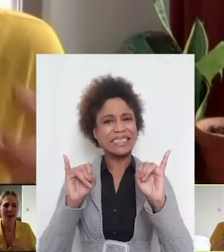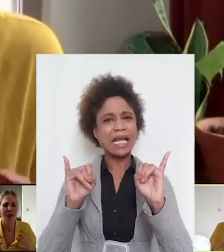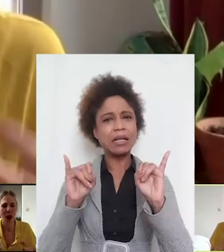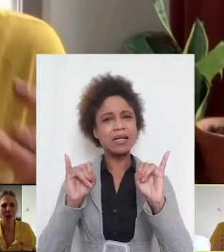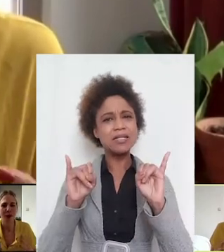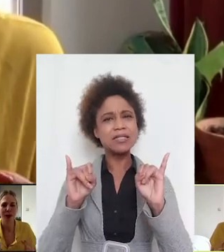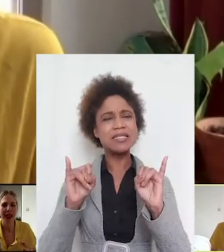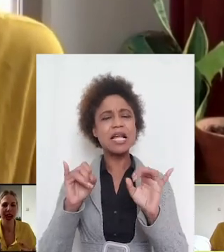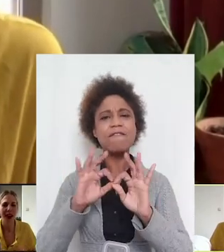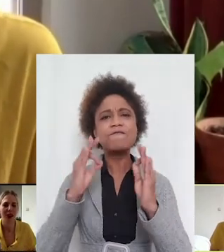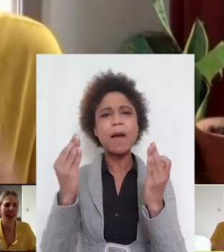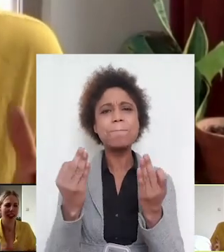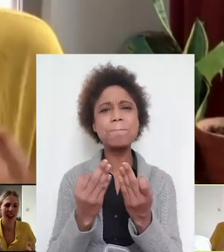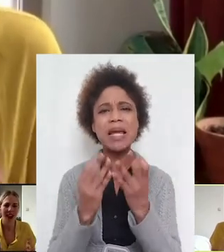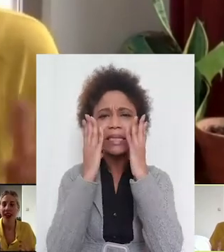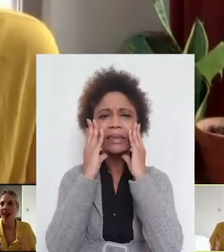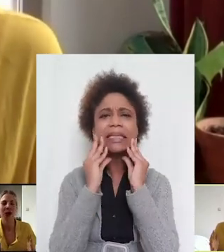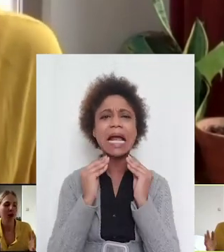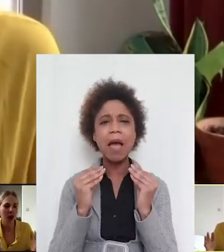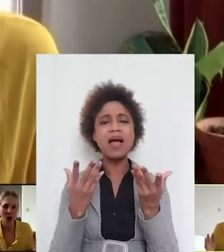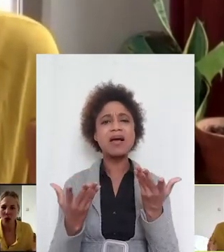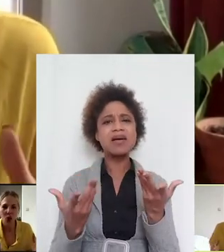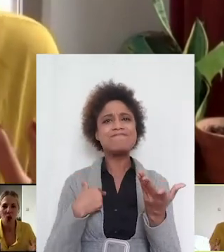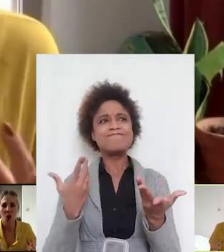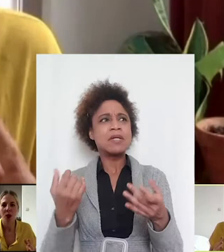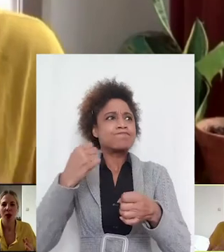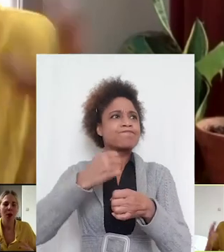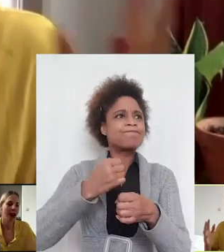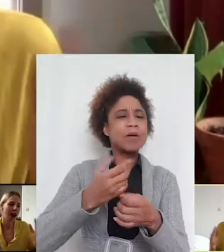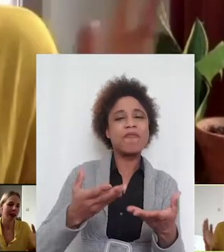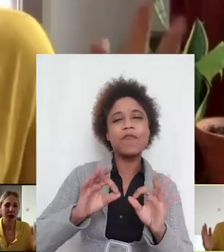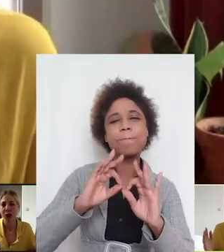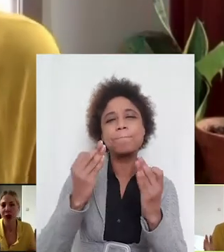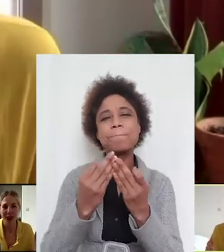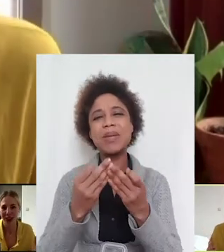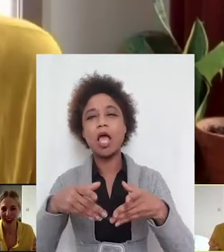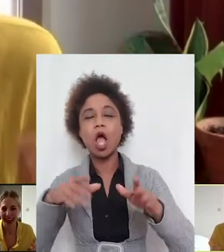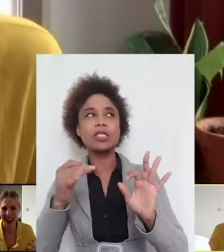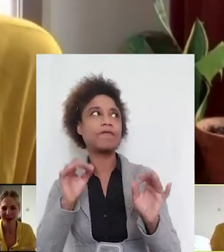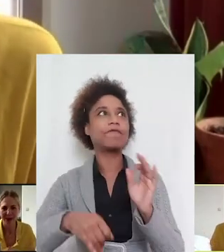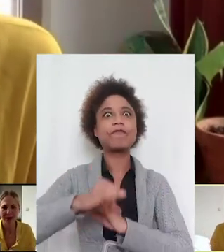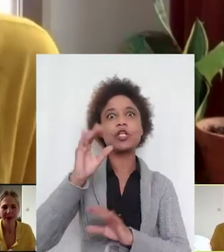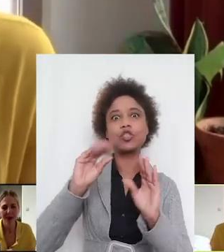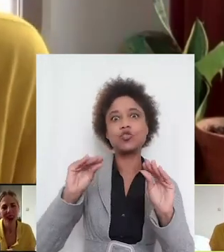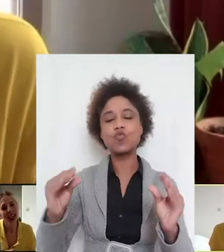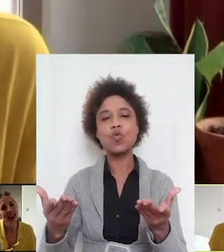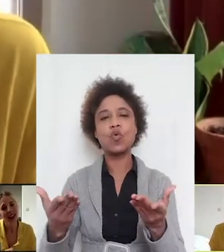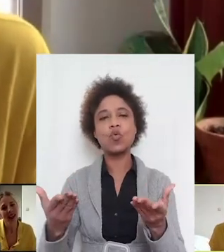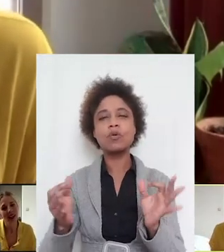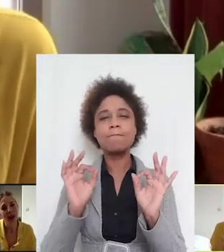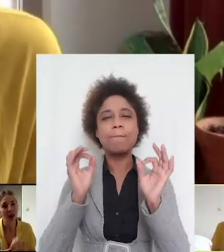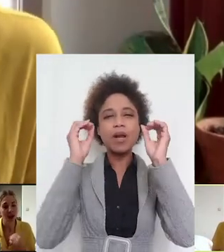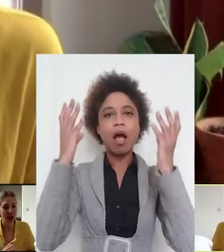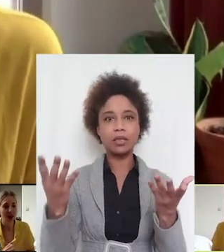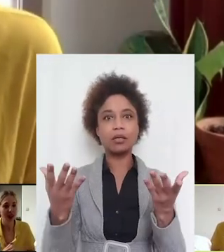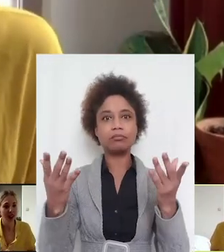het verbouwde familiehuis. En er is heel veel te doen om prachtige, dure schilderijen. En